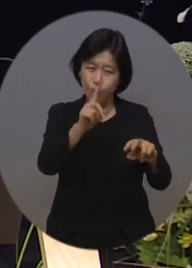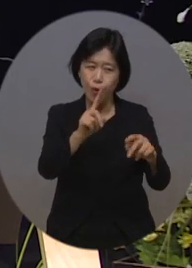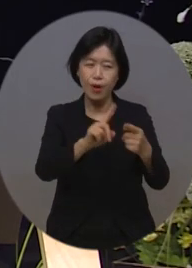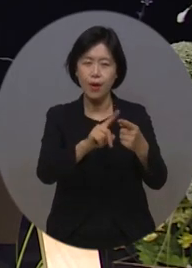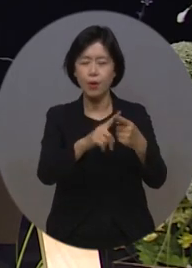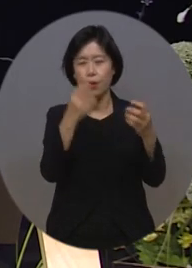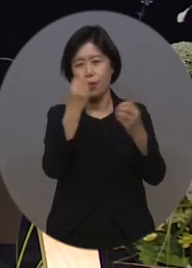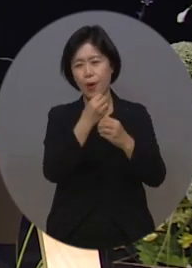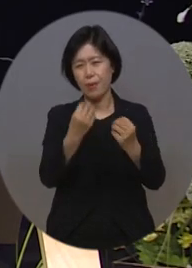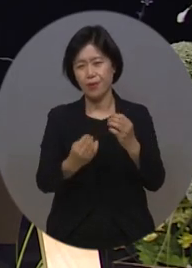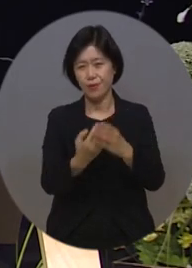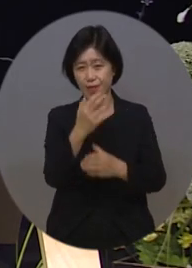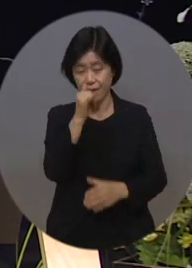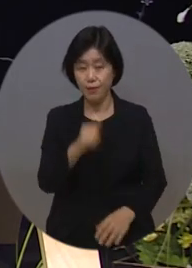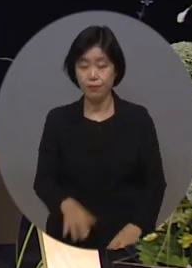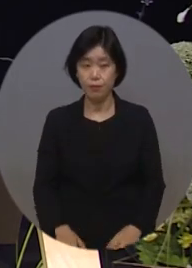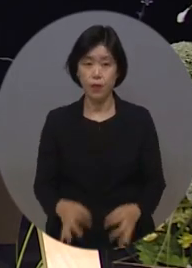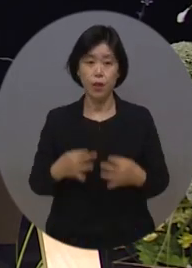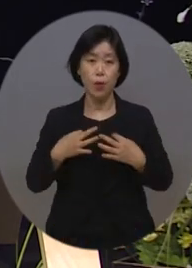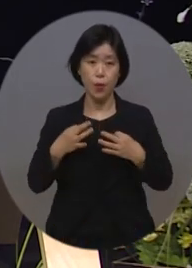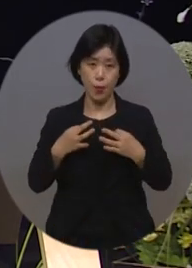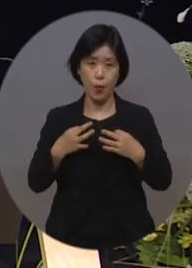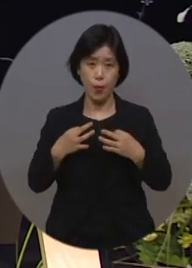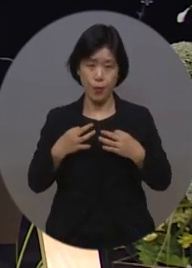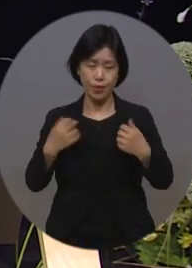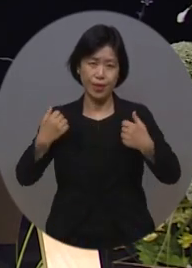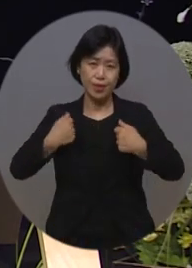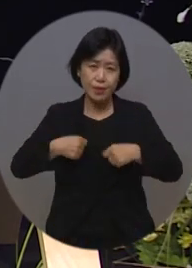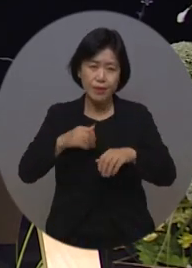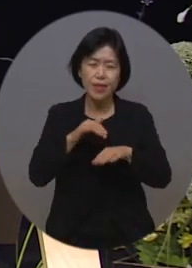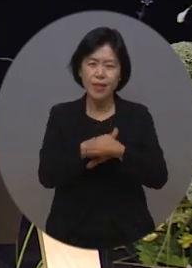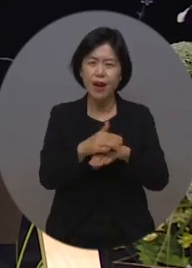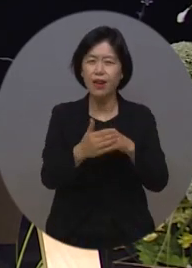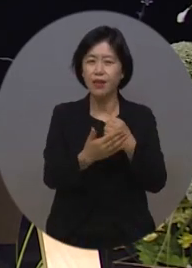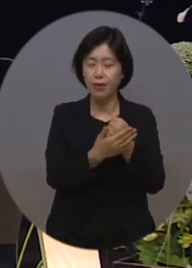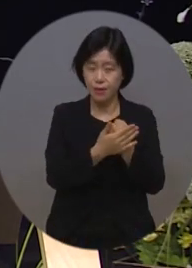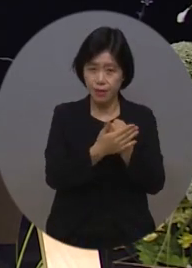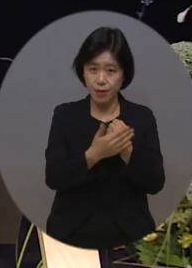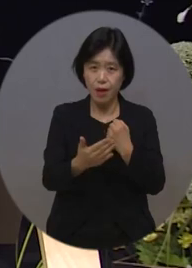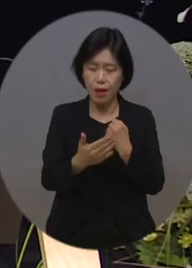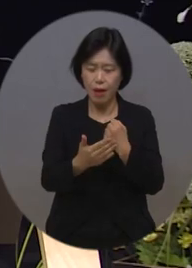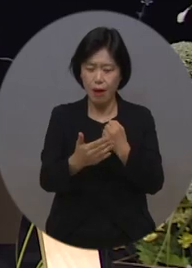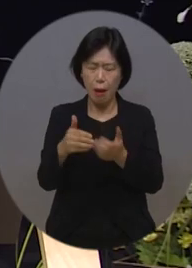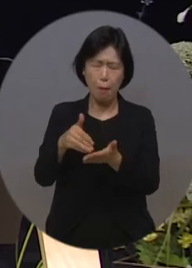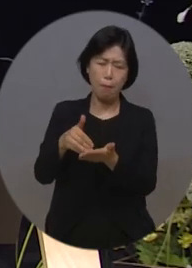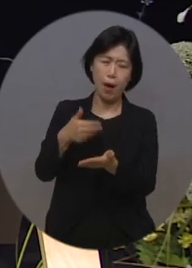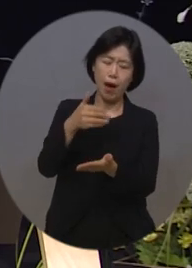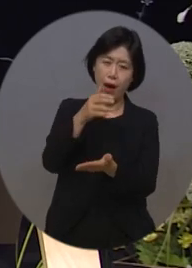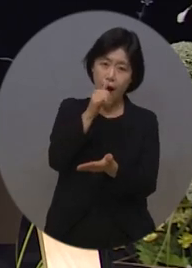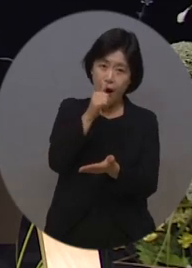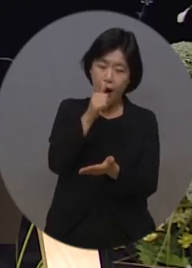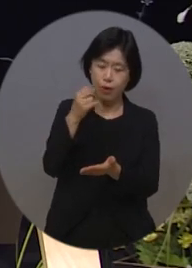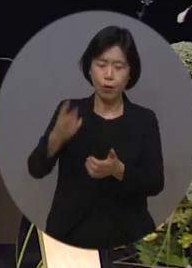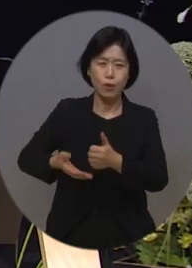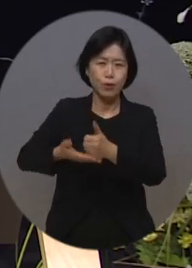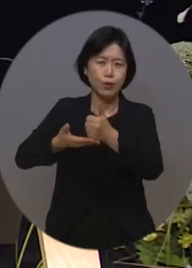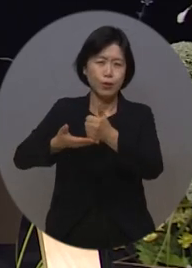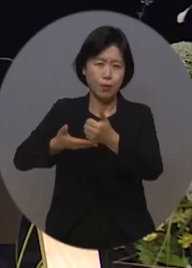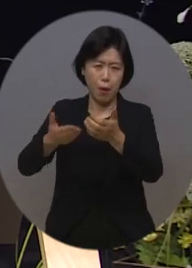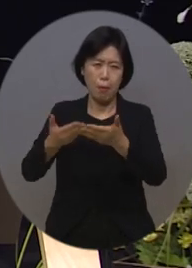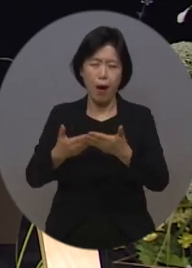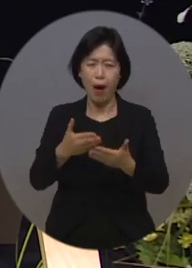그저 차림새 때문에 박대를 당하기도 하고 존중을 받기도 합니다.